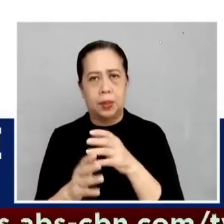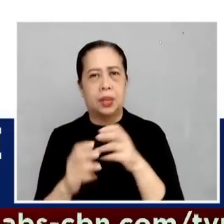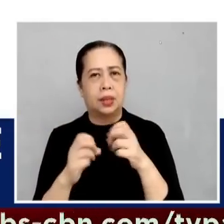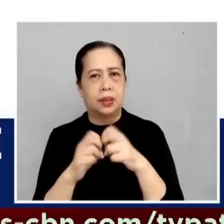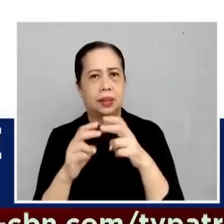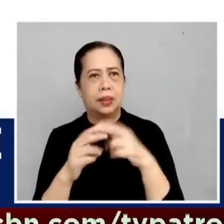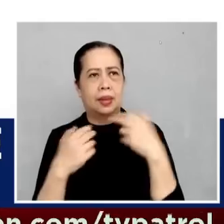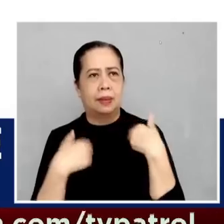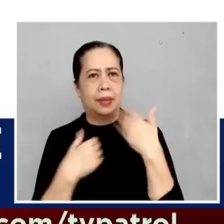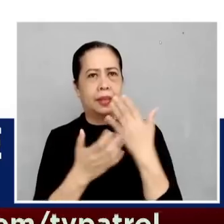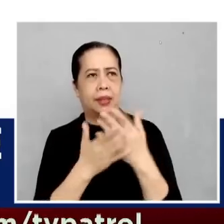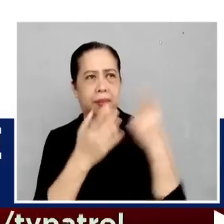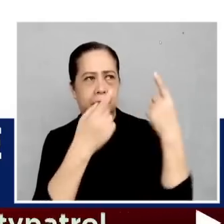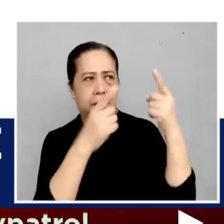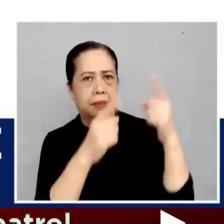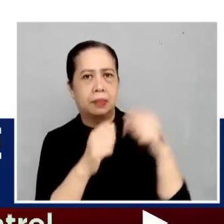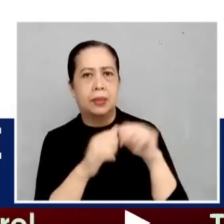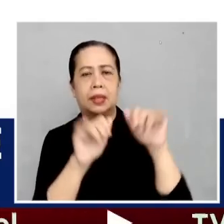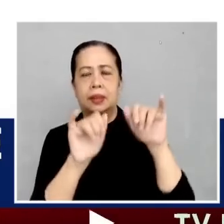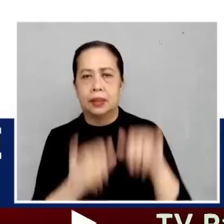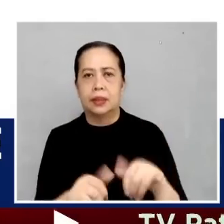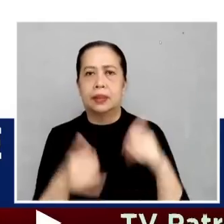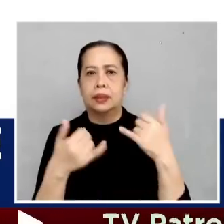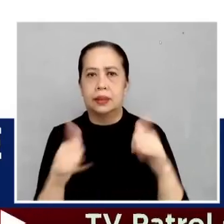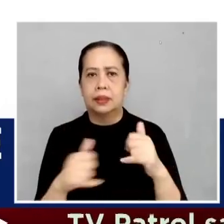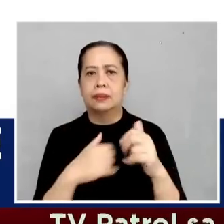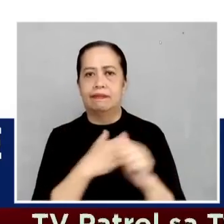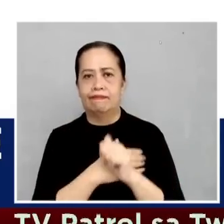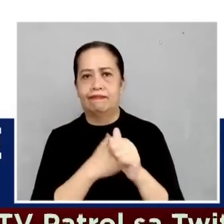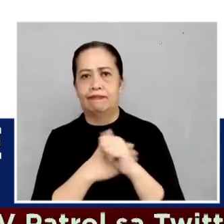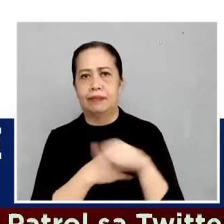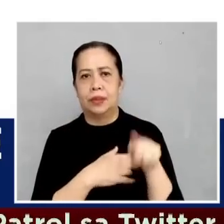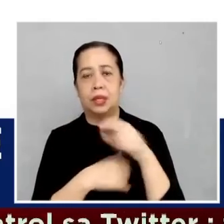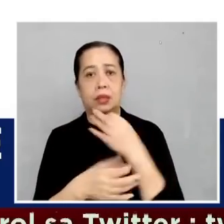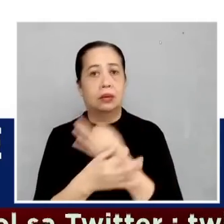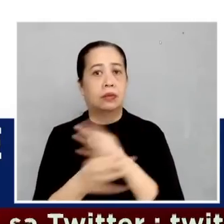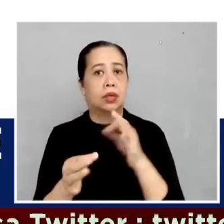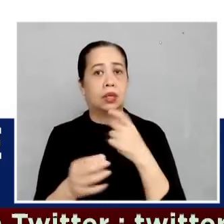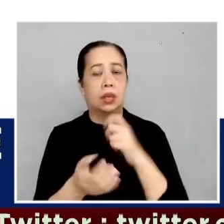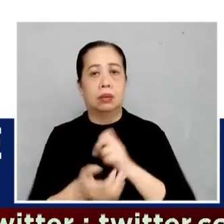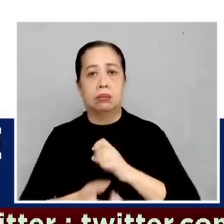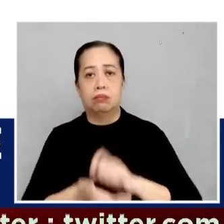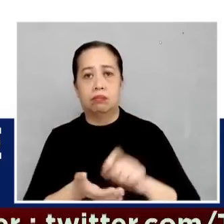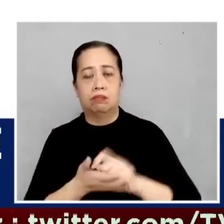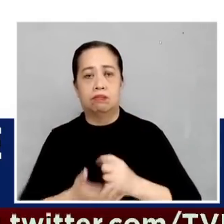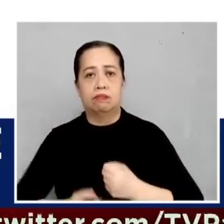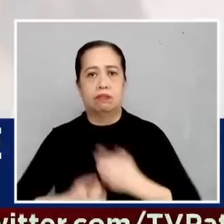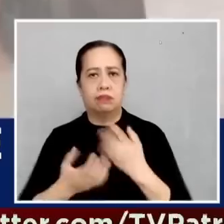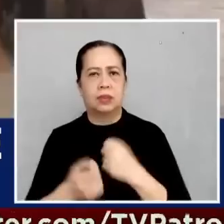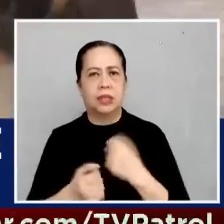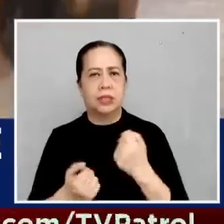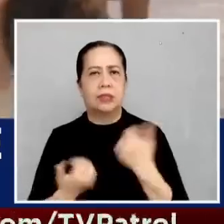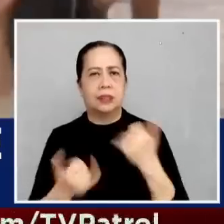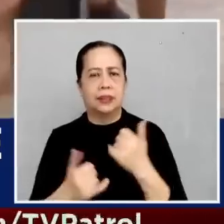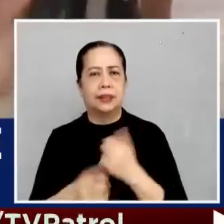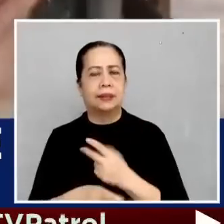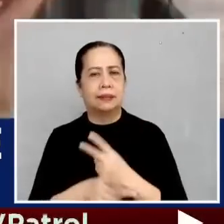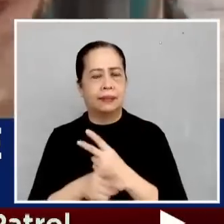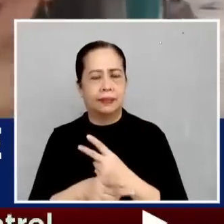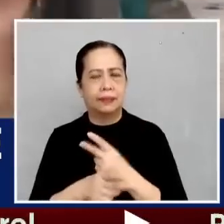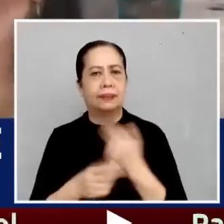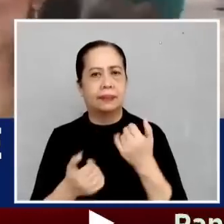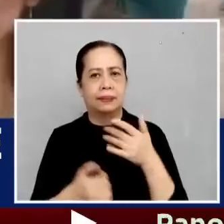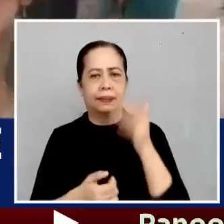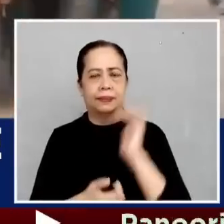iilang tagumpay na nanatili pa rin ng mga banta at ang kalayaan sa pamamahayag ay marupok pa rin. Mike